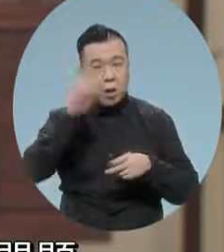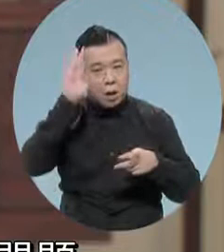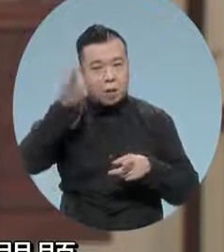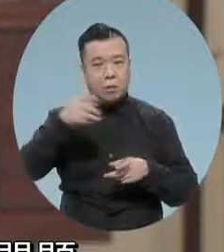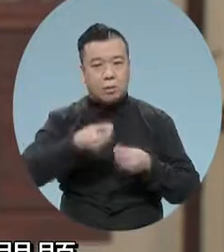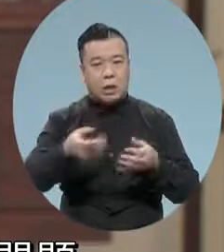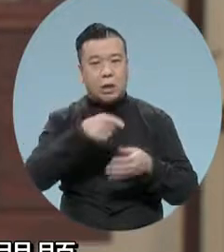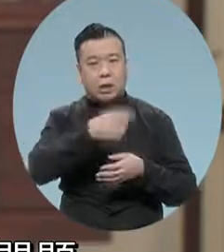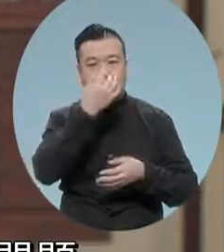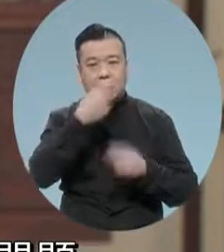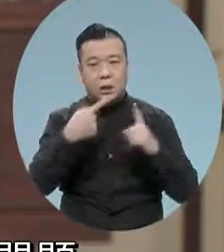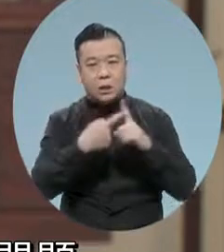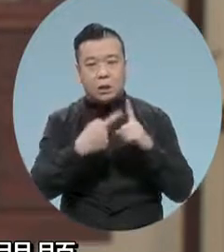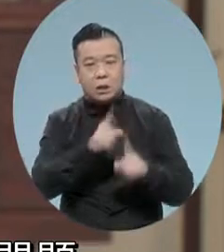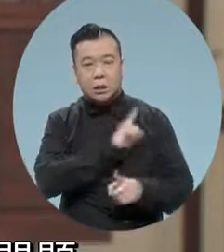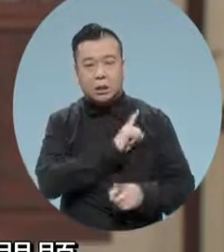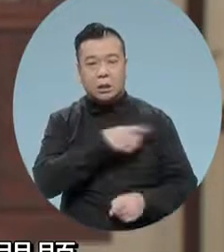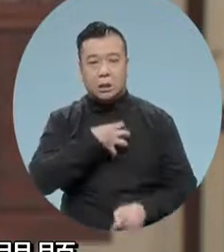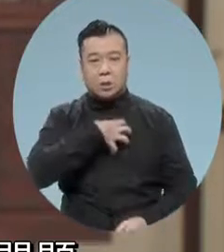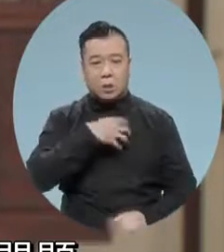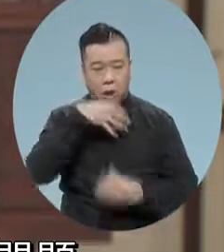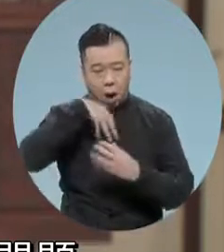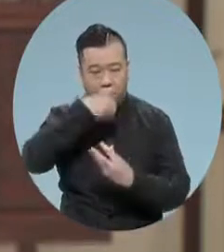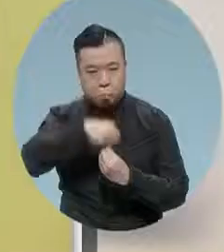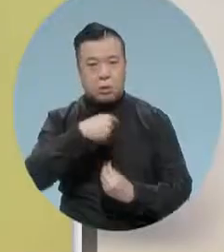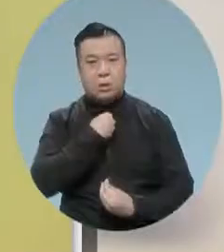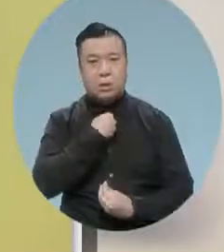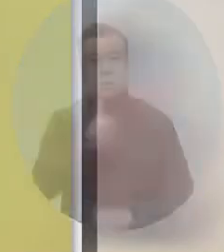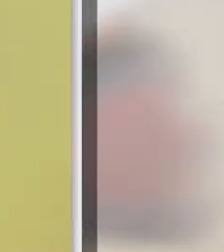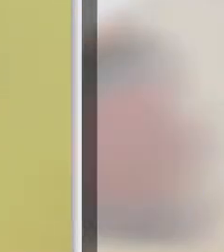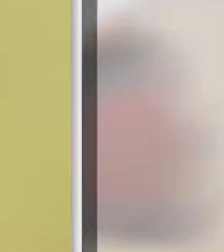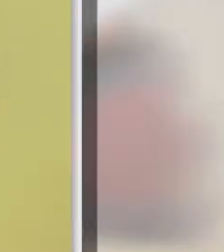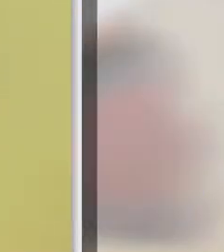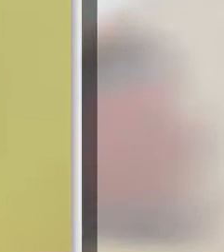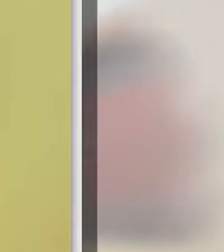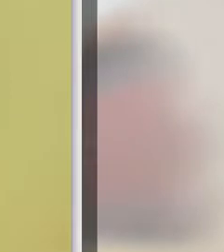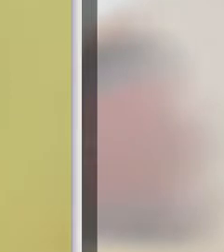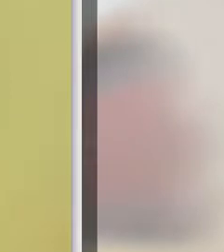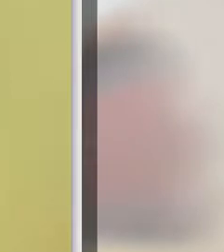出香港人自己觉得需要关注的问题。